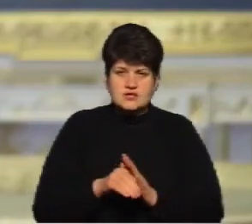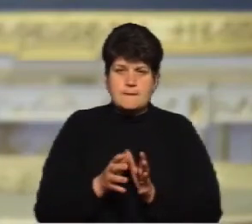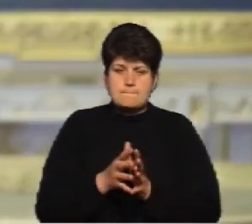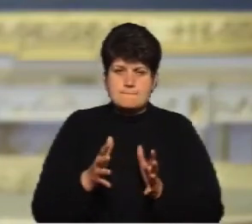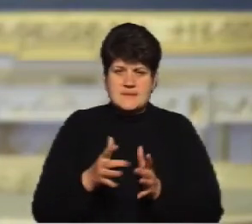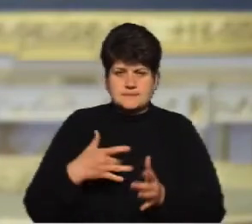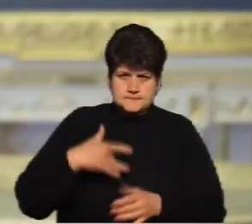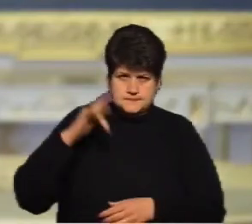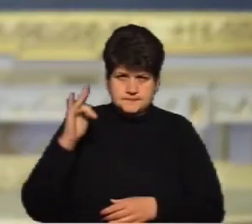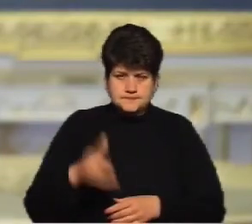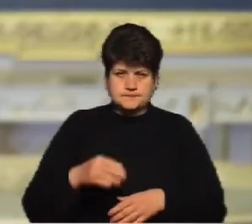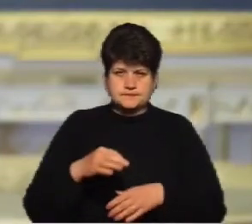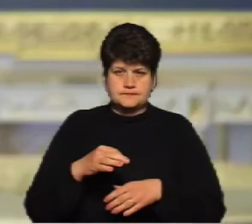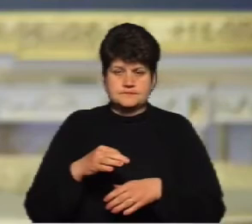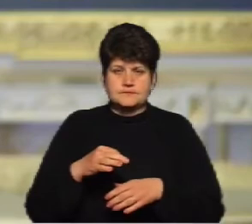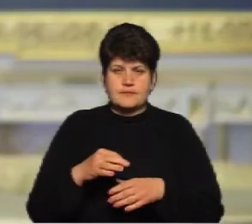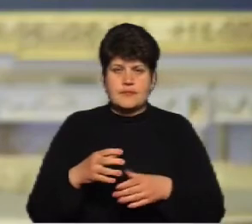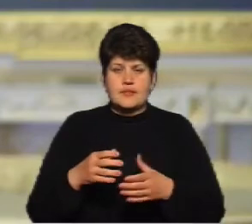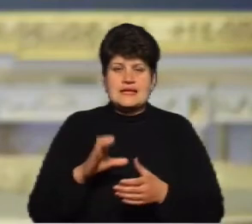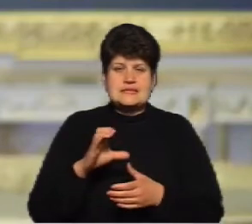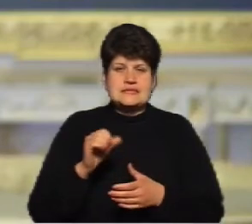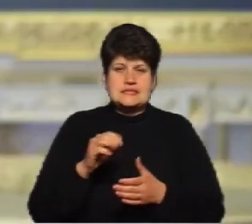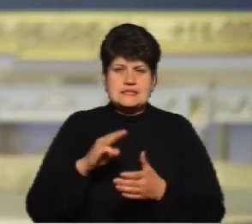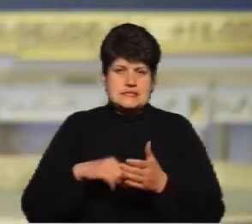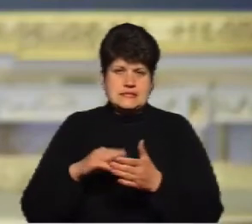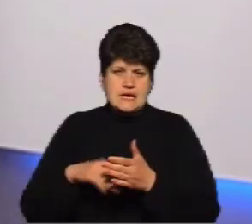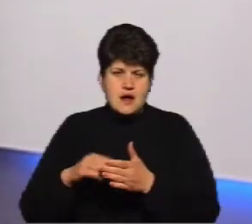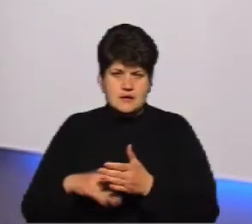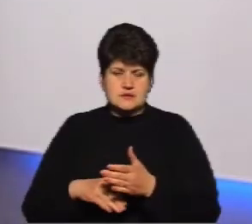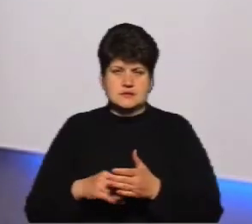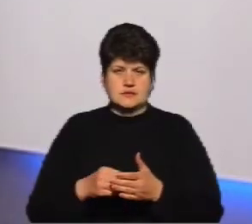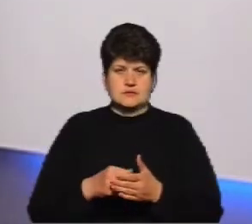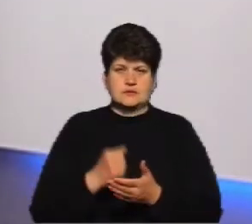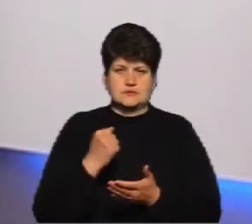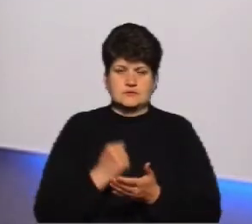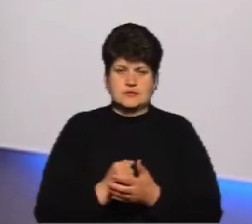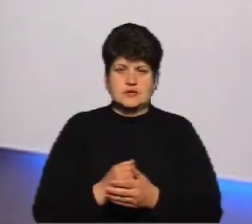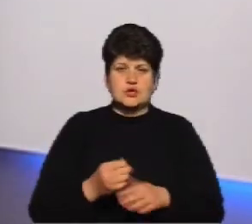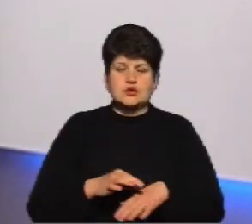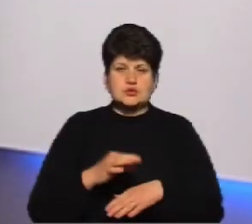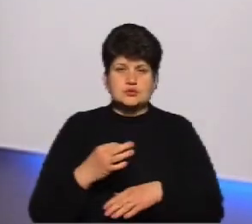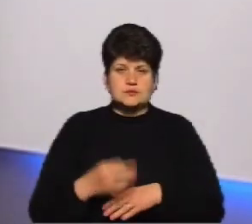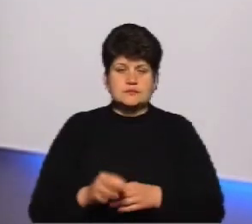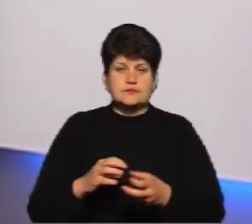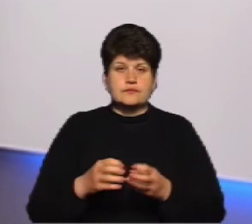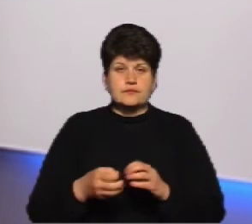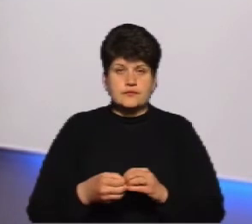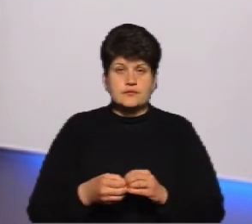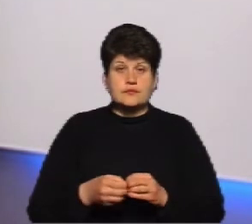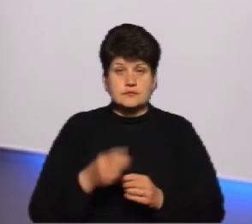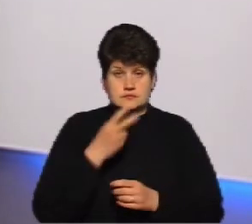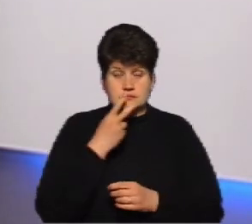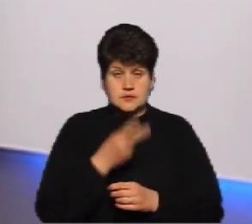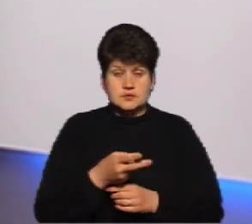жорстких санкцій та ухвалювати жорсткі резолюції. Чи викликають у вас довіру слова, чи може от